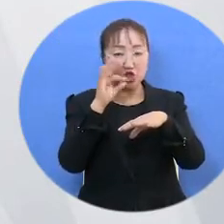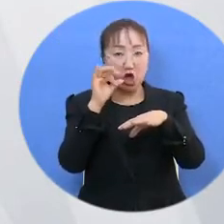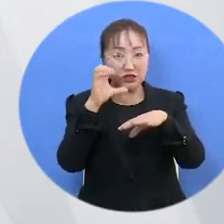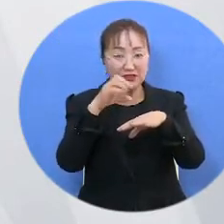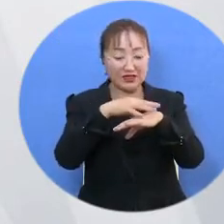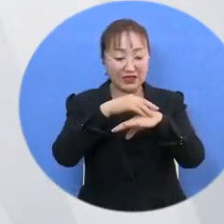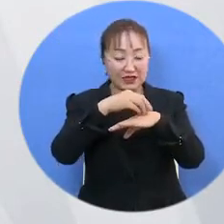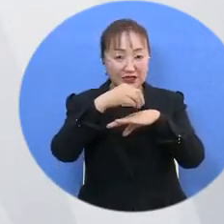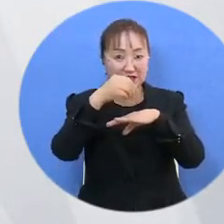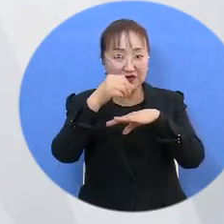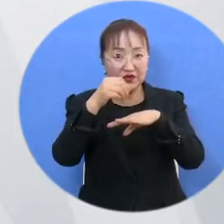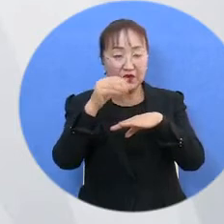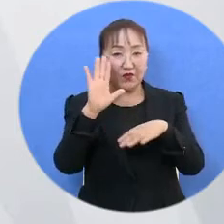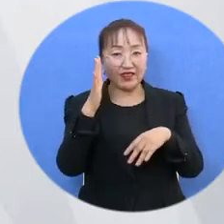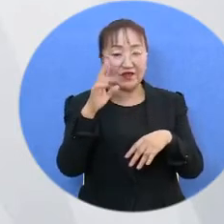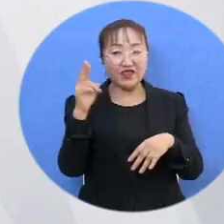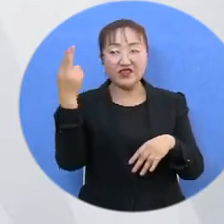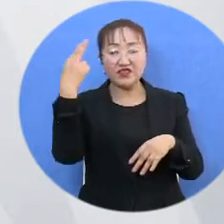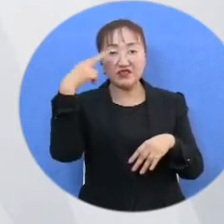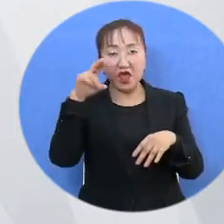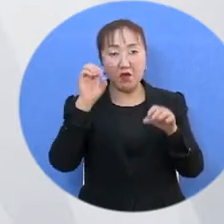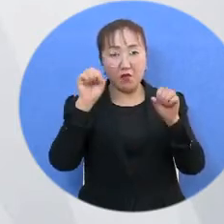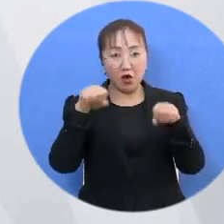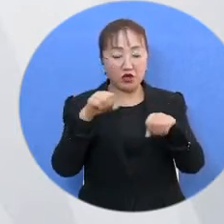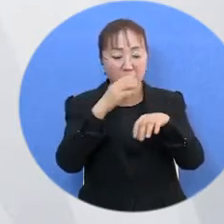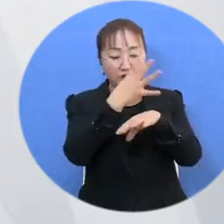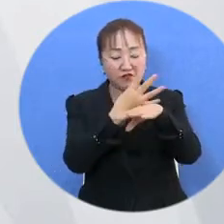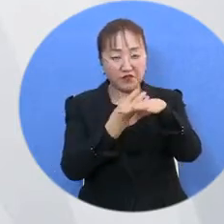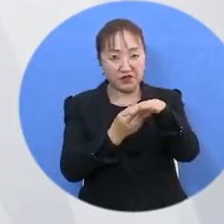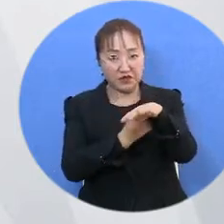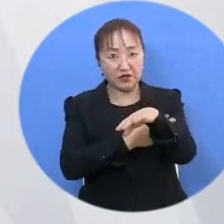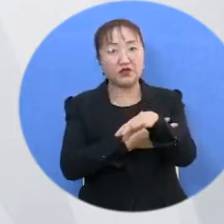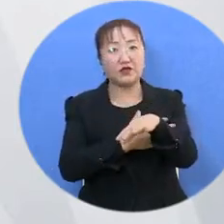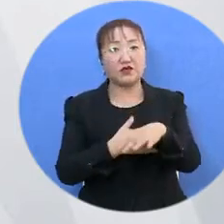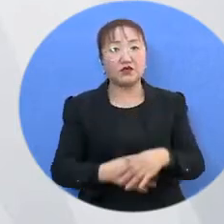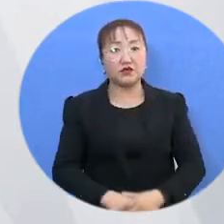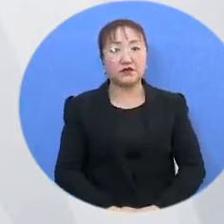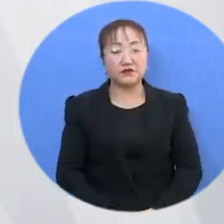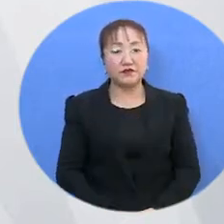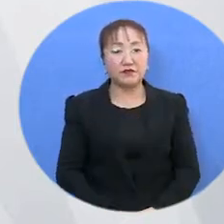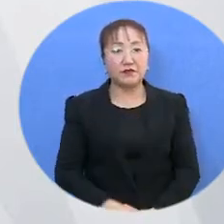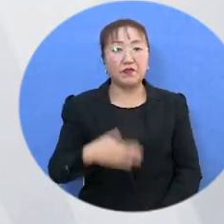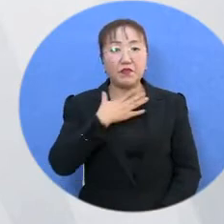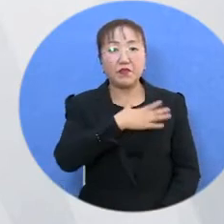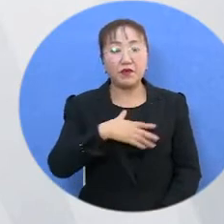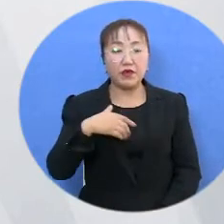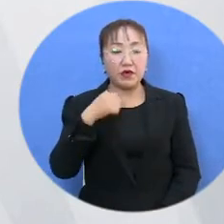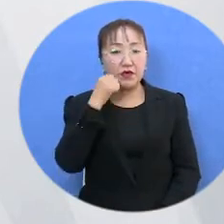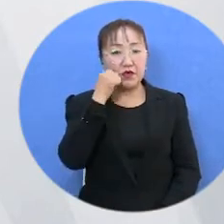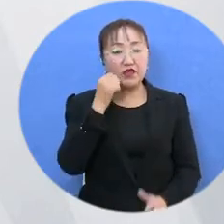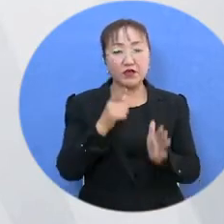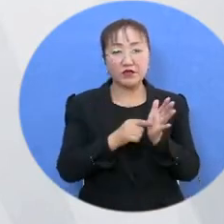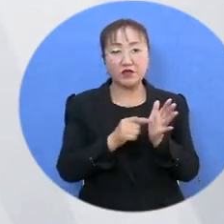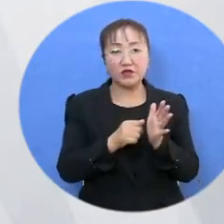хувраад бие махбодд цусаар, цусны суцаар шимэгддэг. За, бие махбодд бас хэрэгтэй зүйл